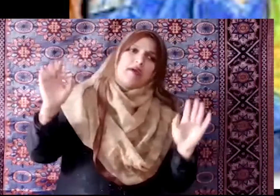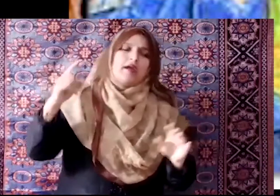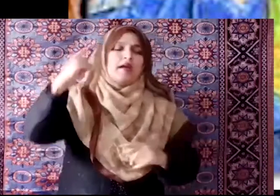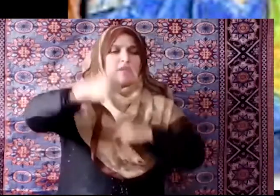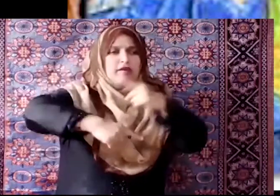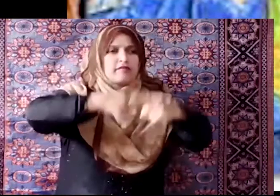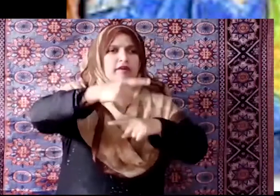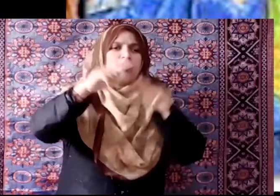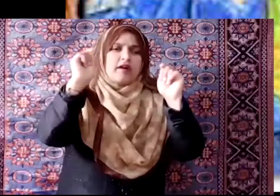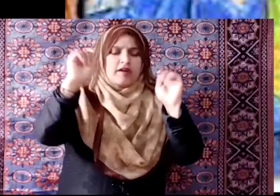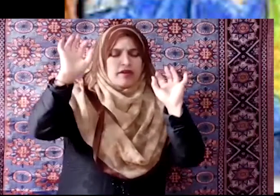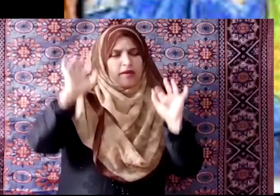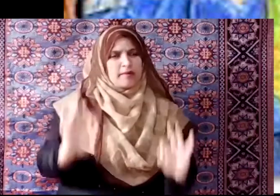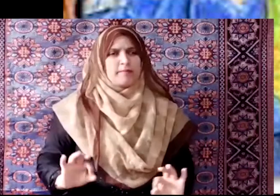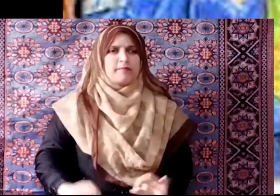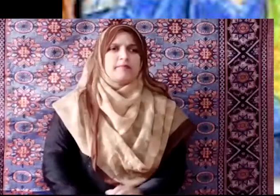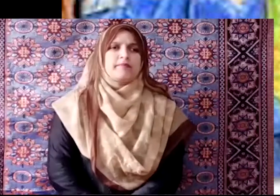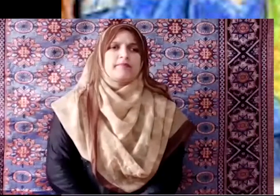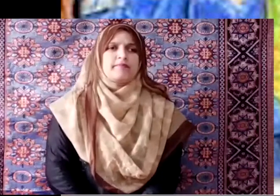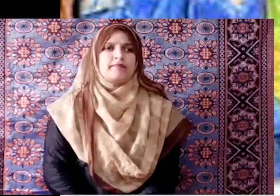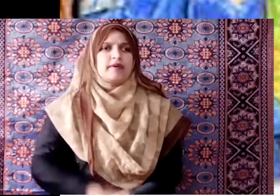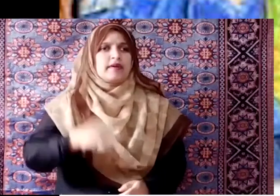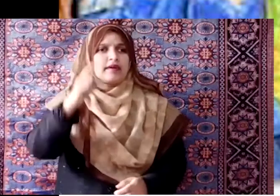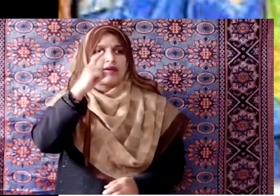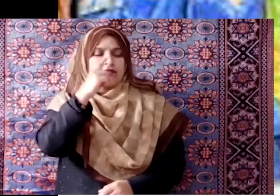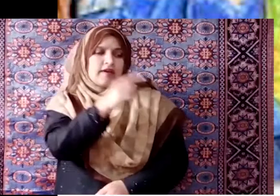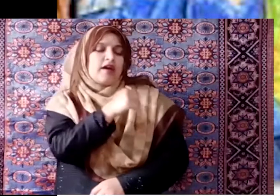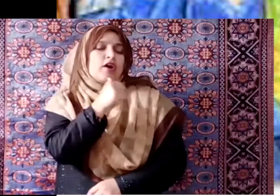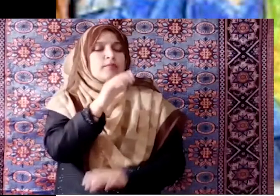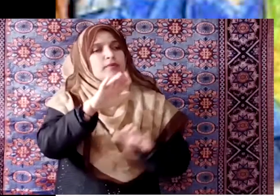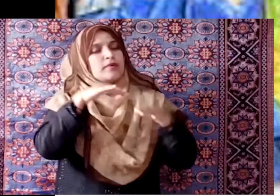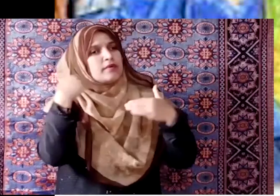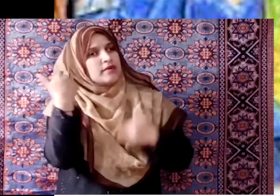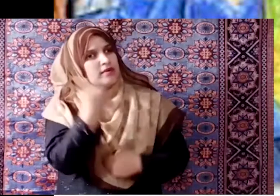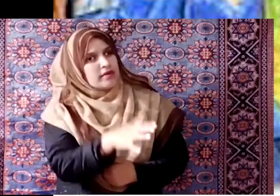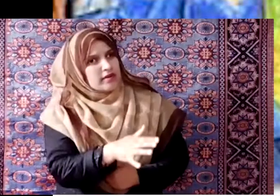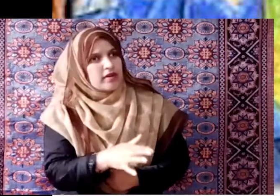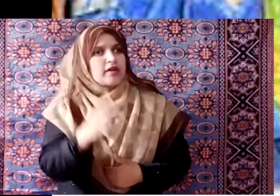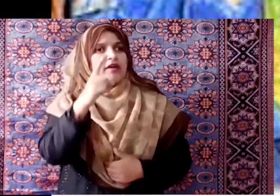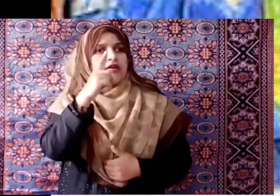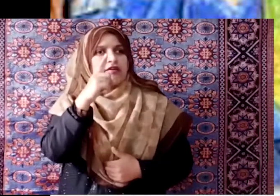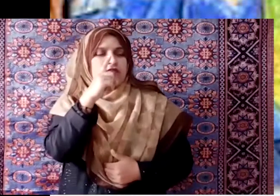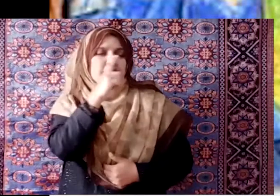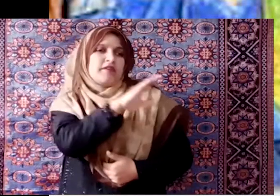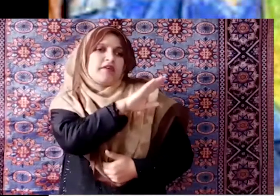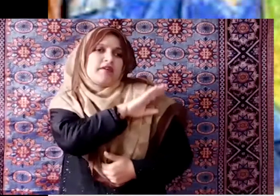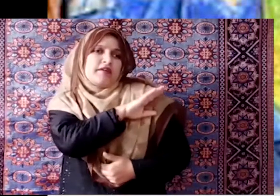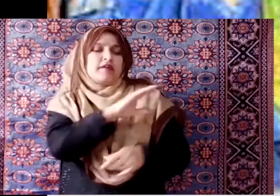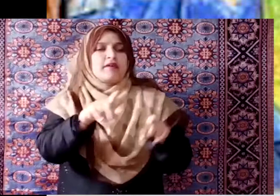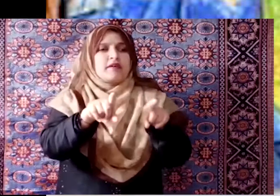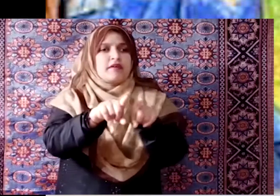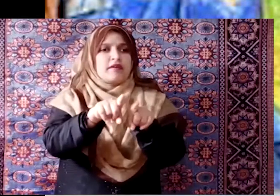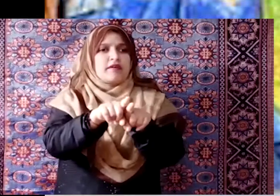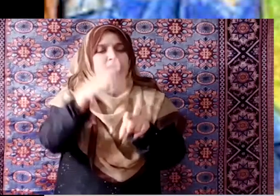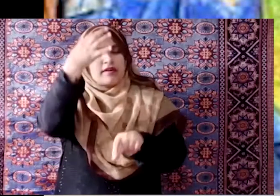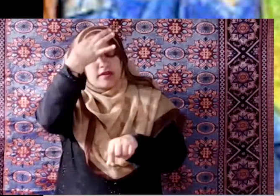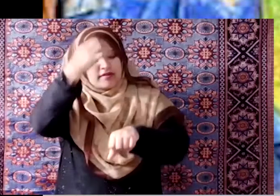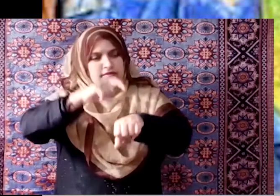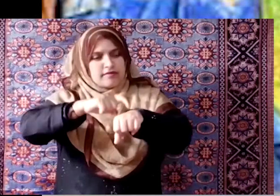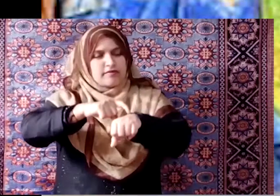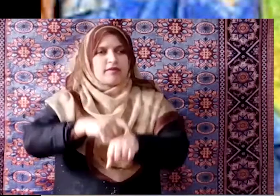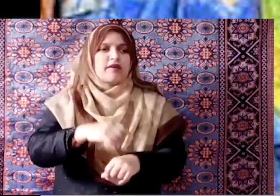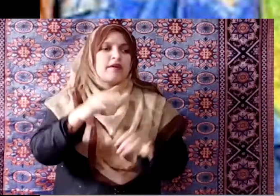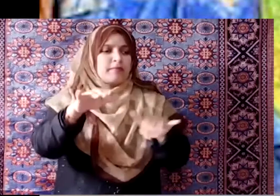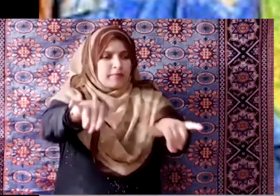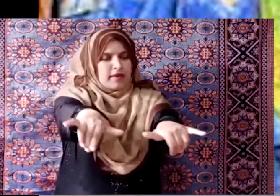رہتا۔ اس نے اپنی زندگی میں کم ہی دکھ دیکھے تھے۔ جب رانجھے کا باپ مر گیا تو اس کی زندگی کا مشکل دور